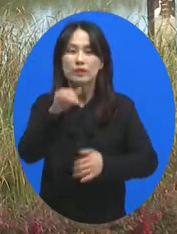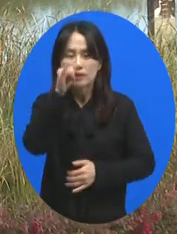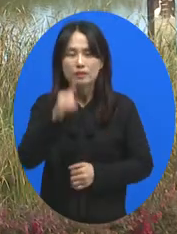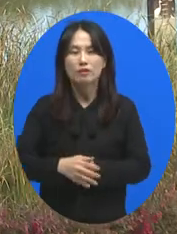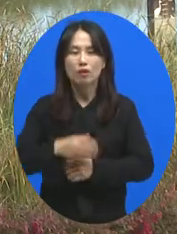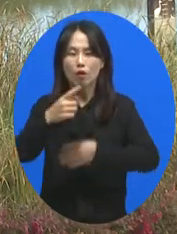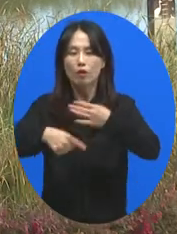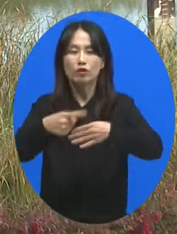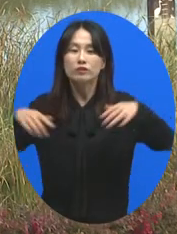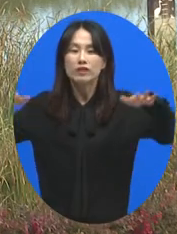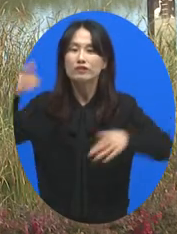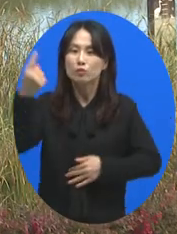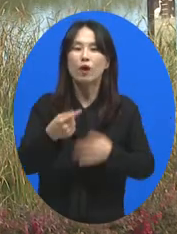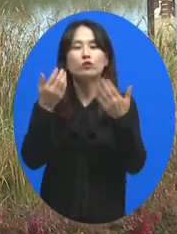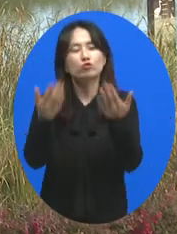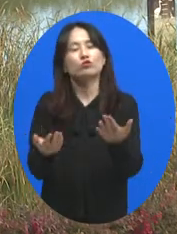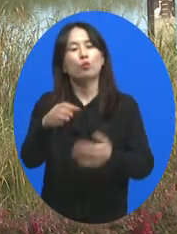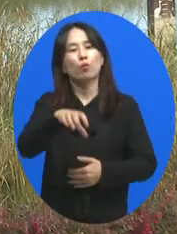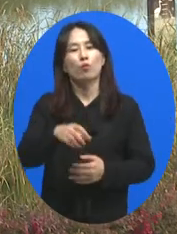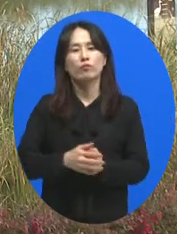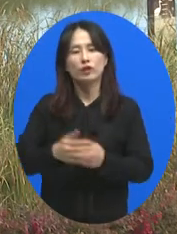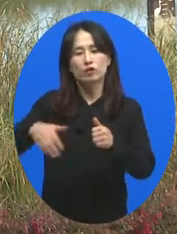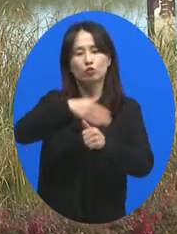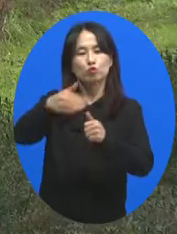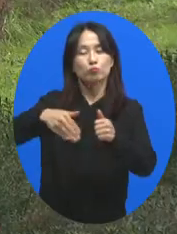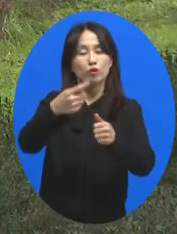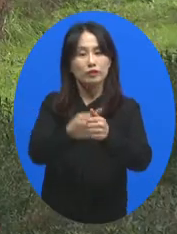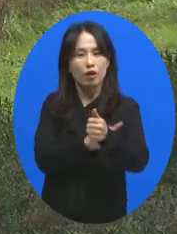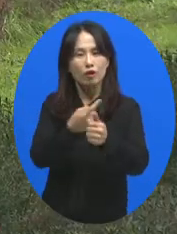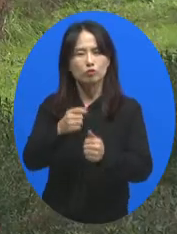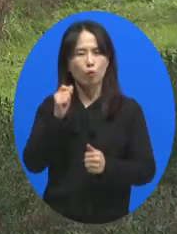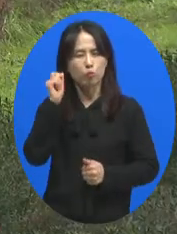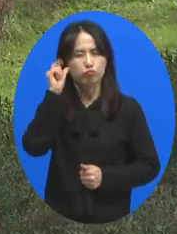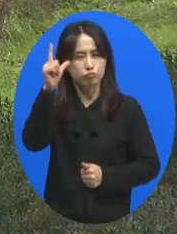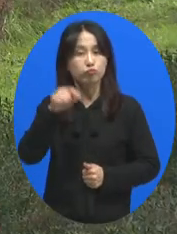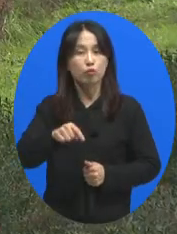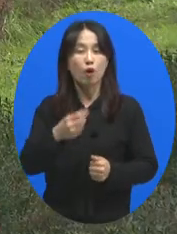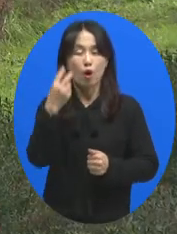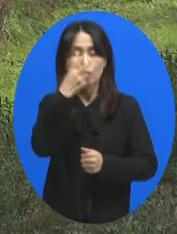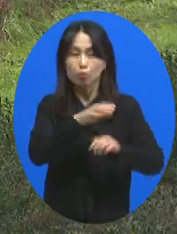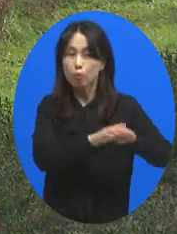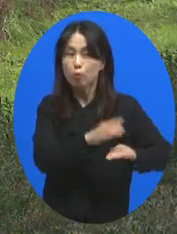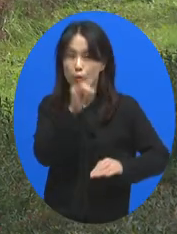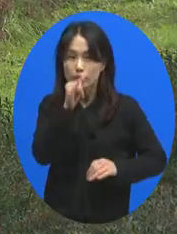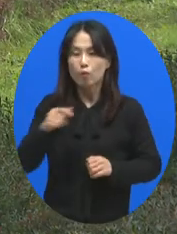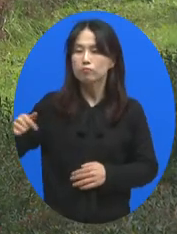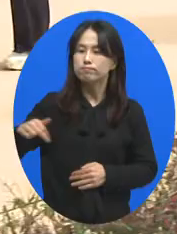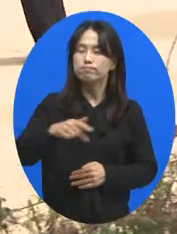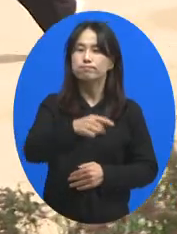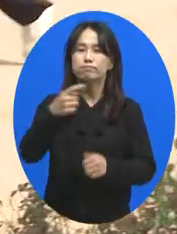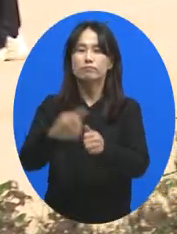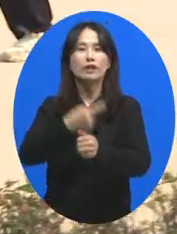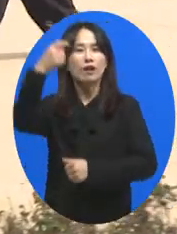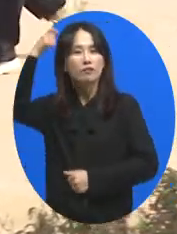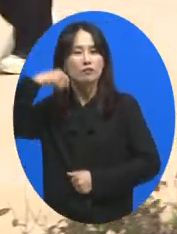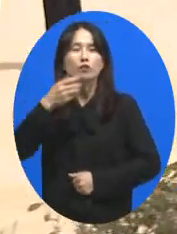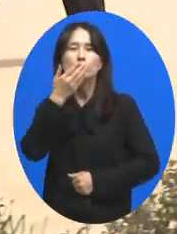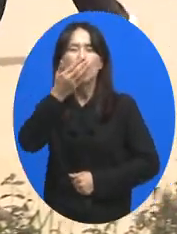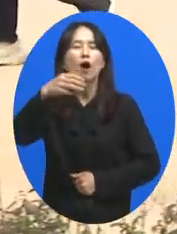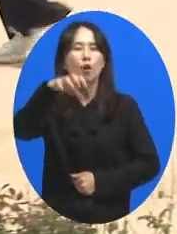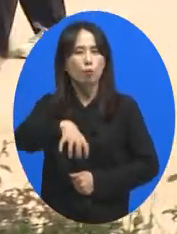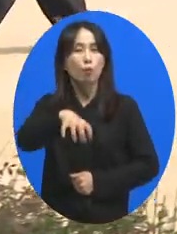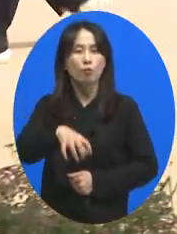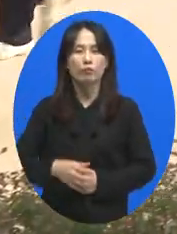생태농원인데 철새들이 쉬어가는 안식처입니다. 주변 자연환경도 훌륭하게 보존돼 있어 걸으며 자연을 느끼기에 이만한